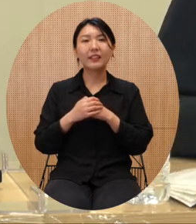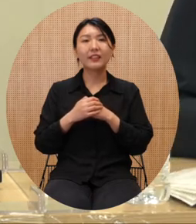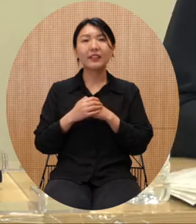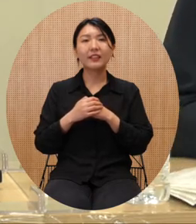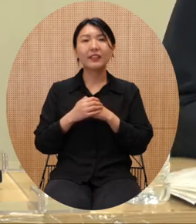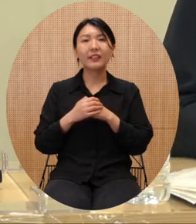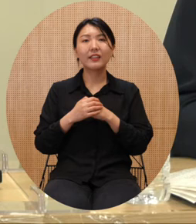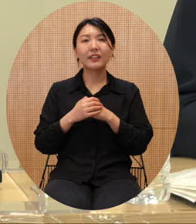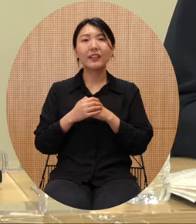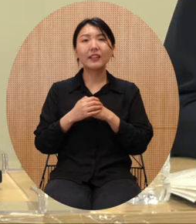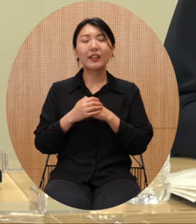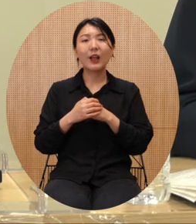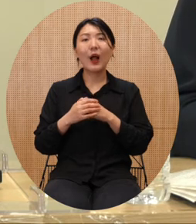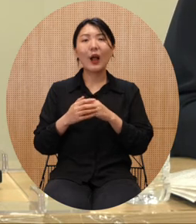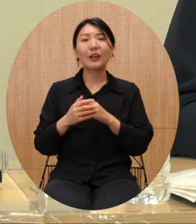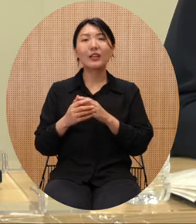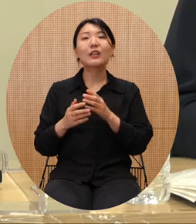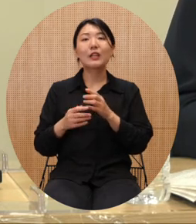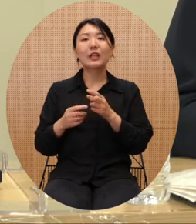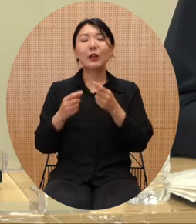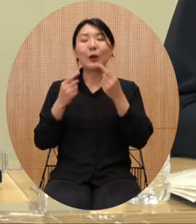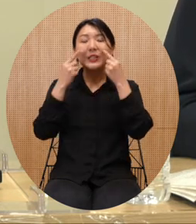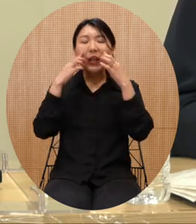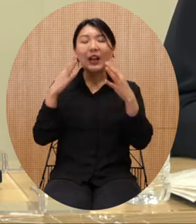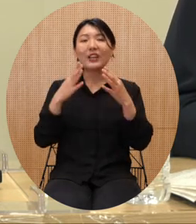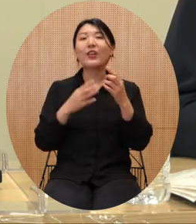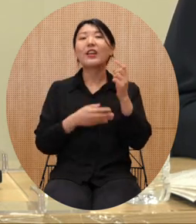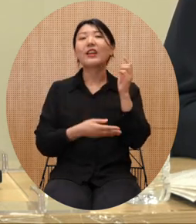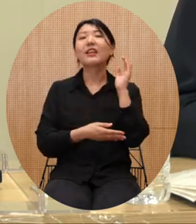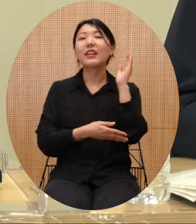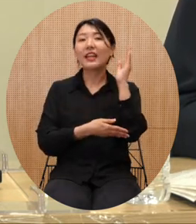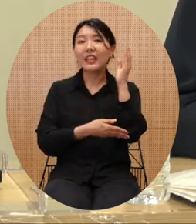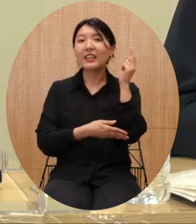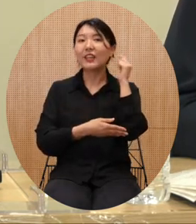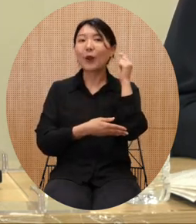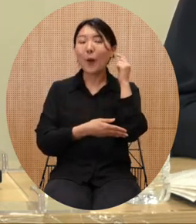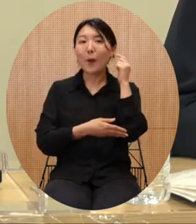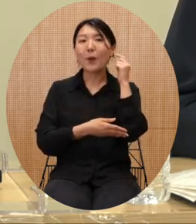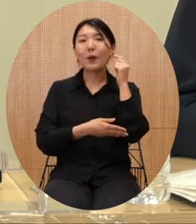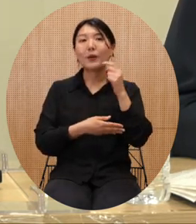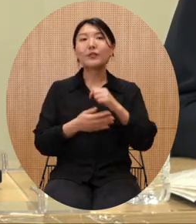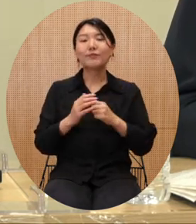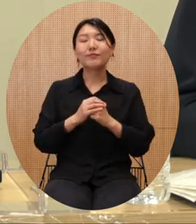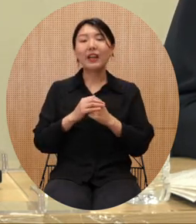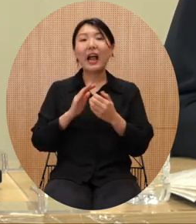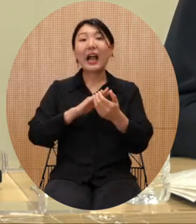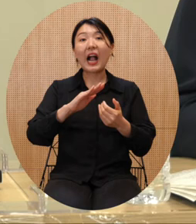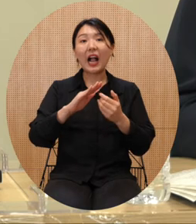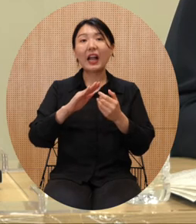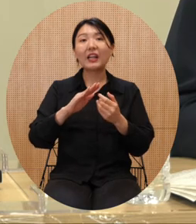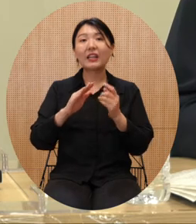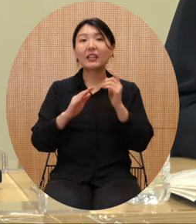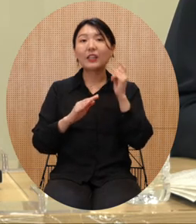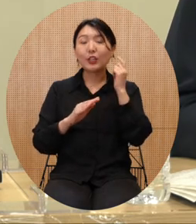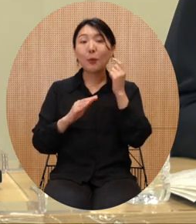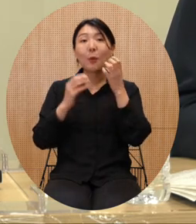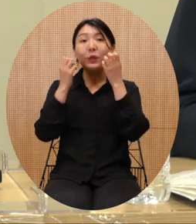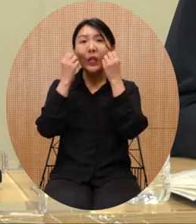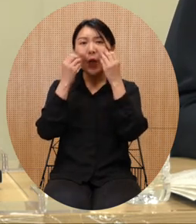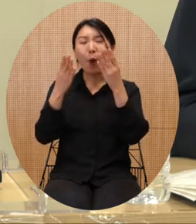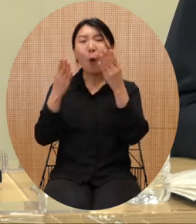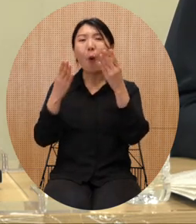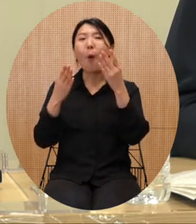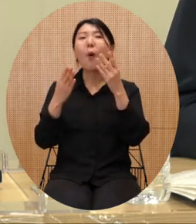좀 생생한 이야기를 말씀을 주셨고요. 그리고 아까 발제대로 들었지만 또 되게 새롭게 와닿는